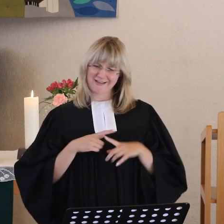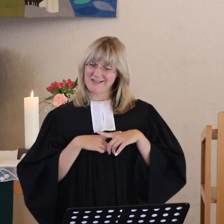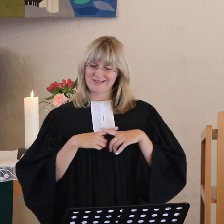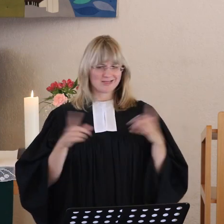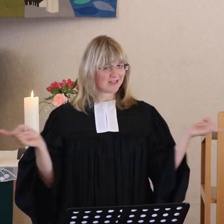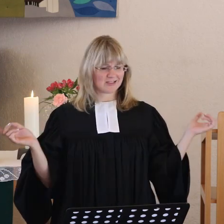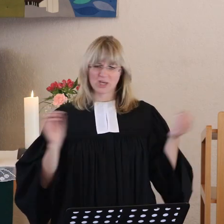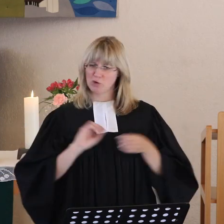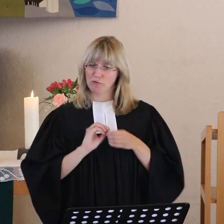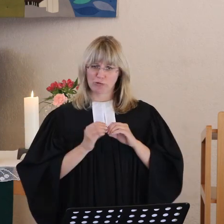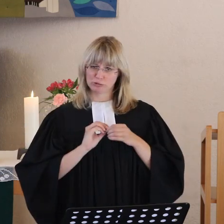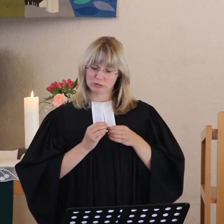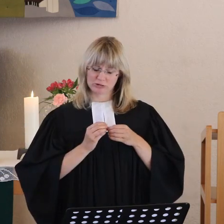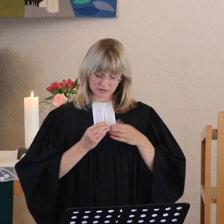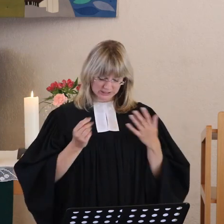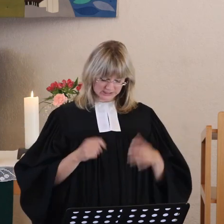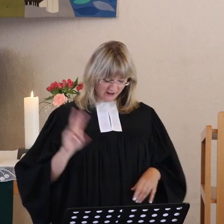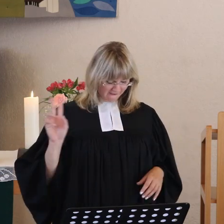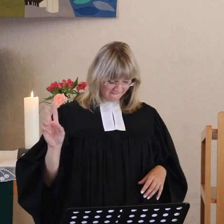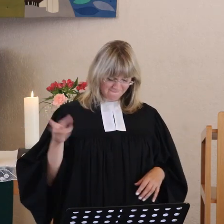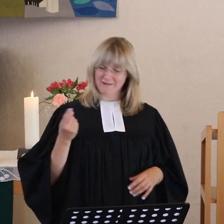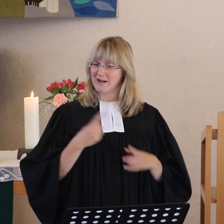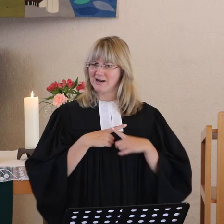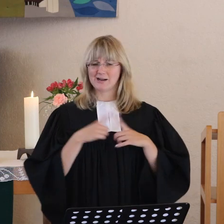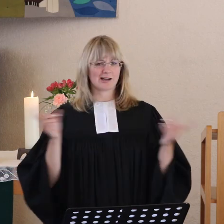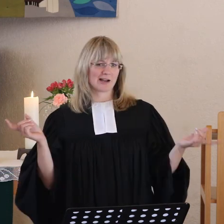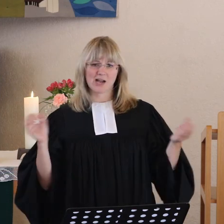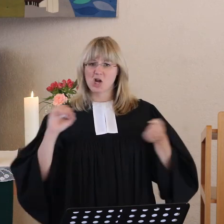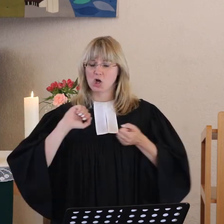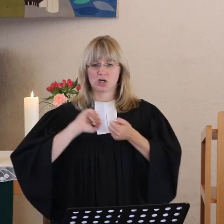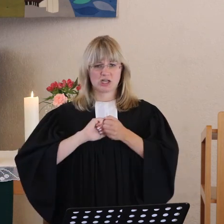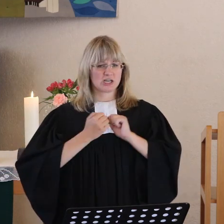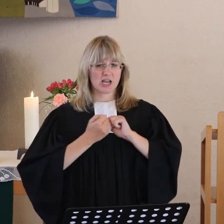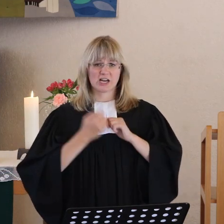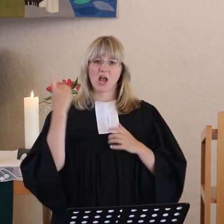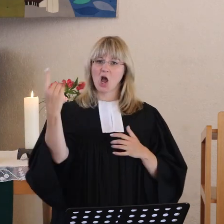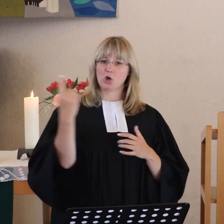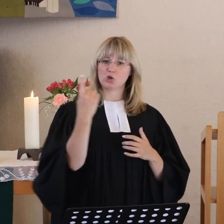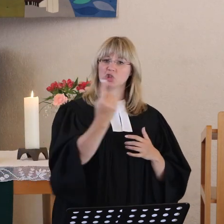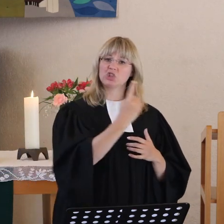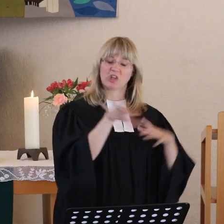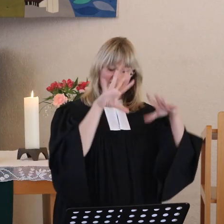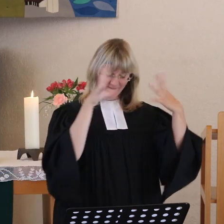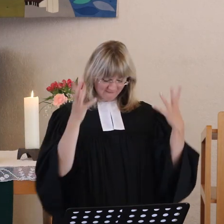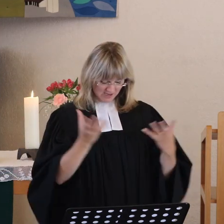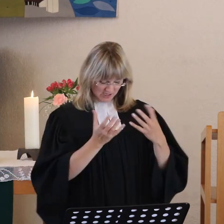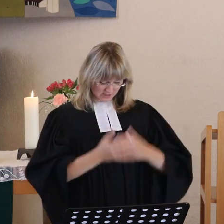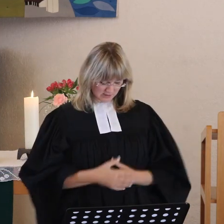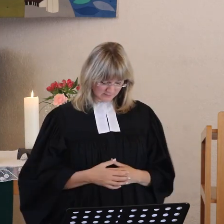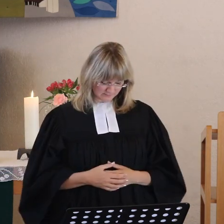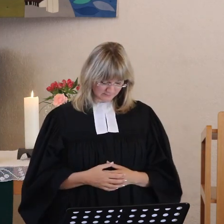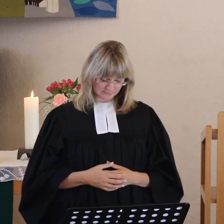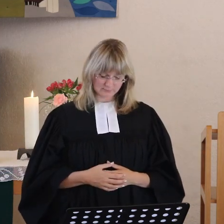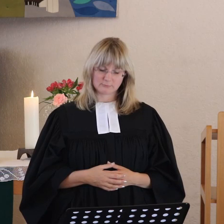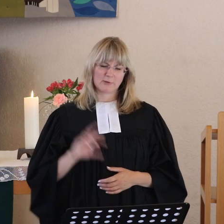einsamen Insel in Thailand. Diese sehr enge Gemeinschaft implodiert